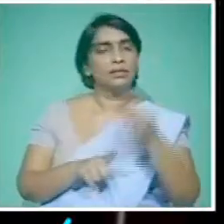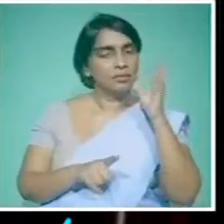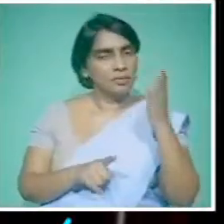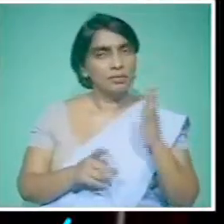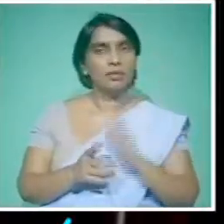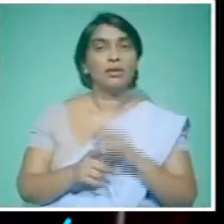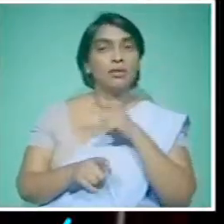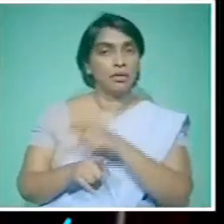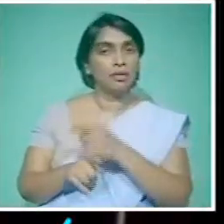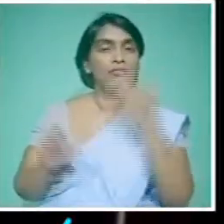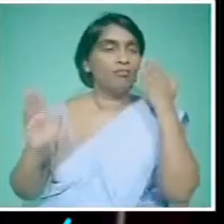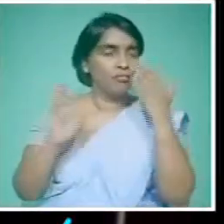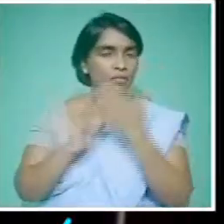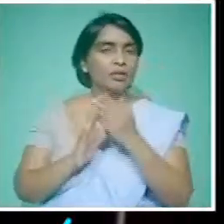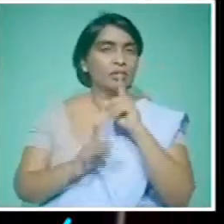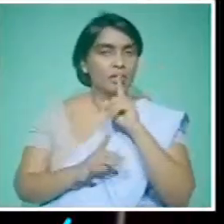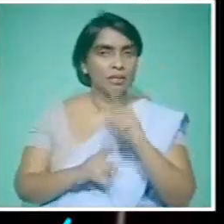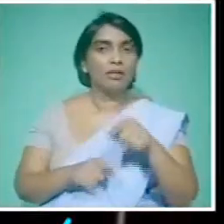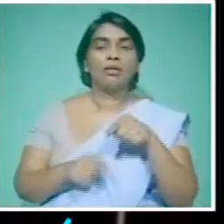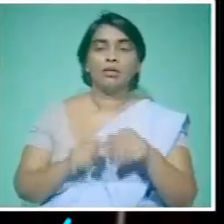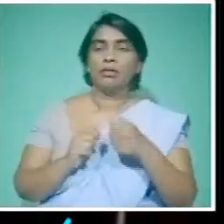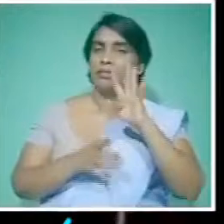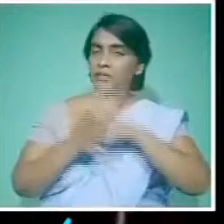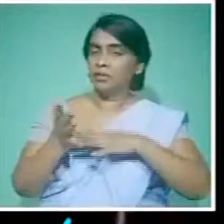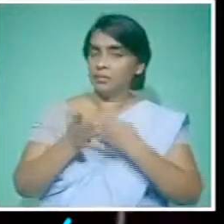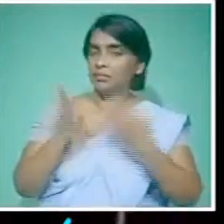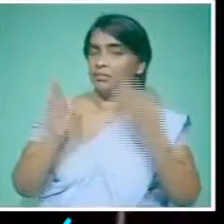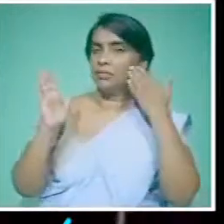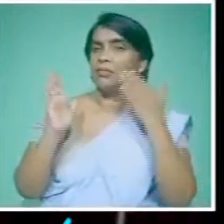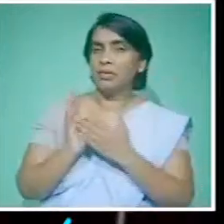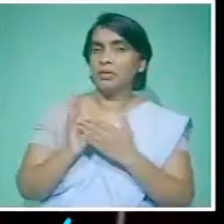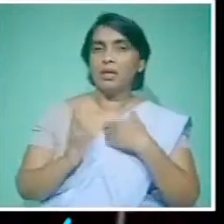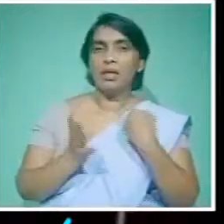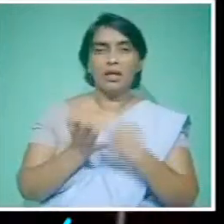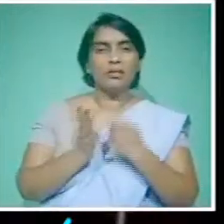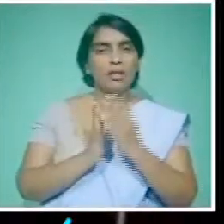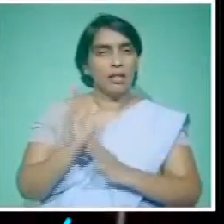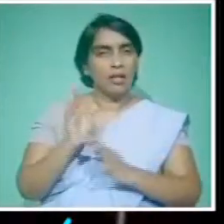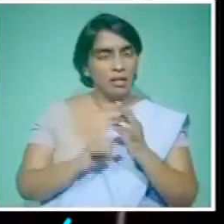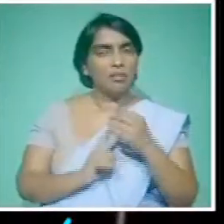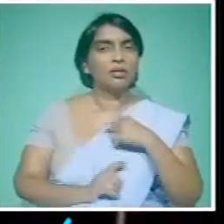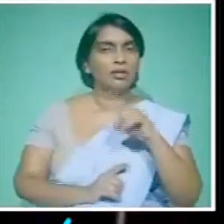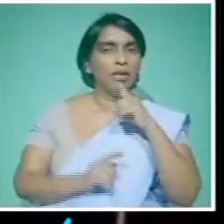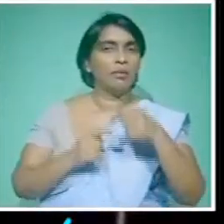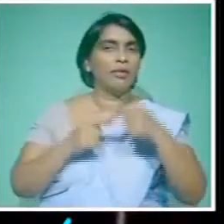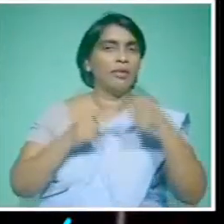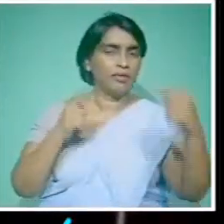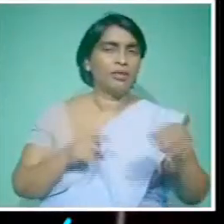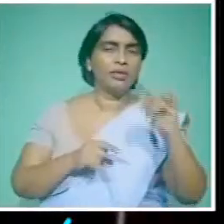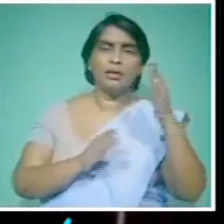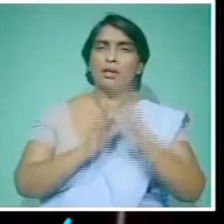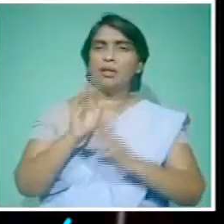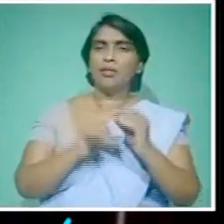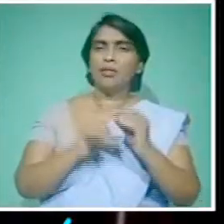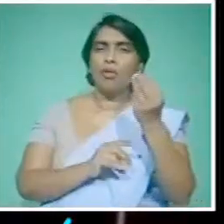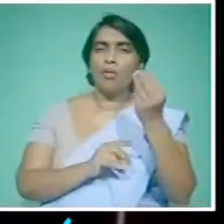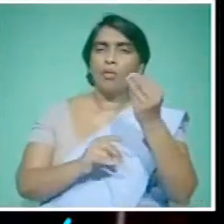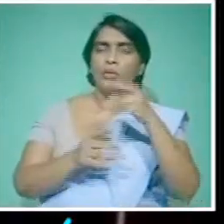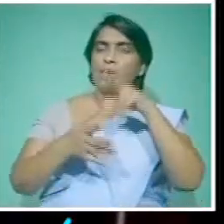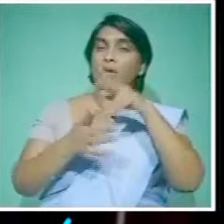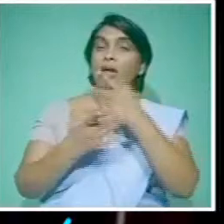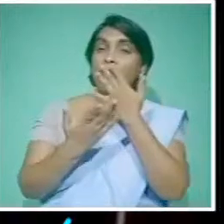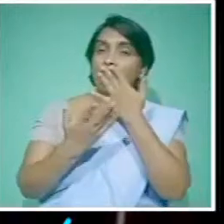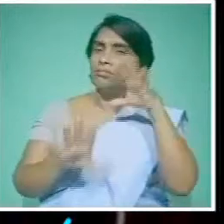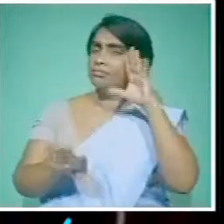thumat ekai meka gena hitala me de ayawayata genave. Itin mama rajithema thumatath man kiyana oy vipakshe inna samaharak ayata poddak lessons tikak